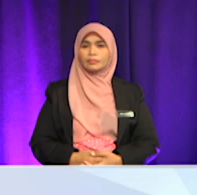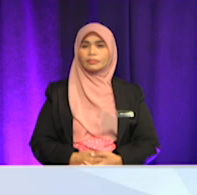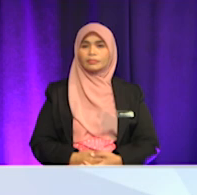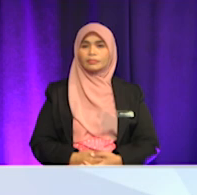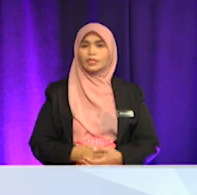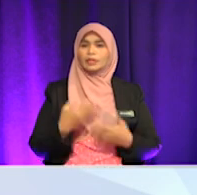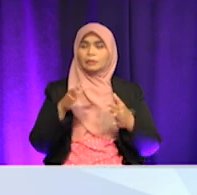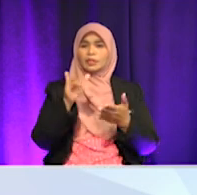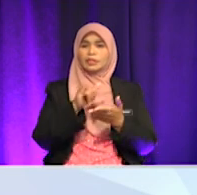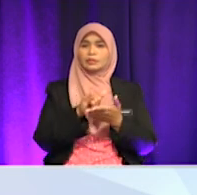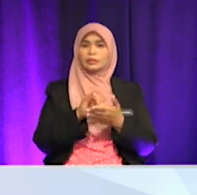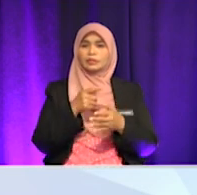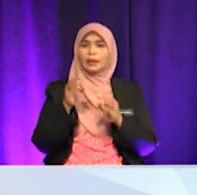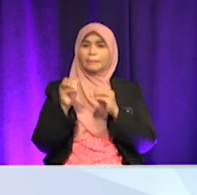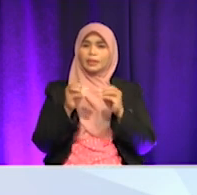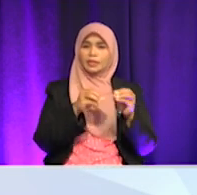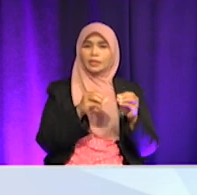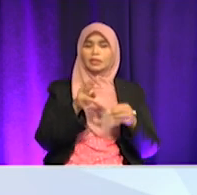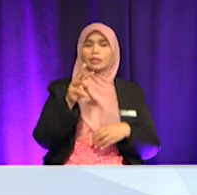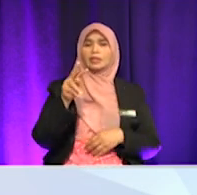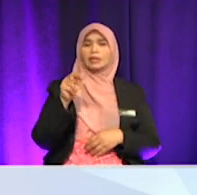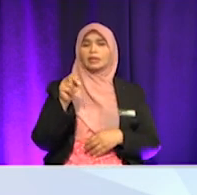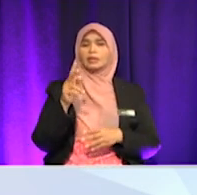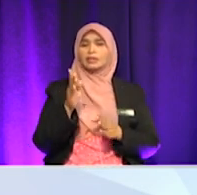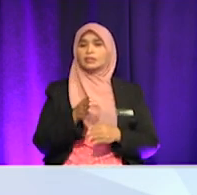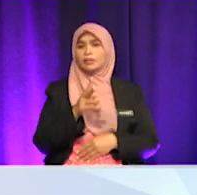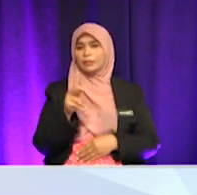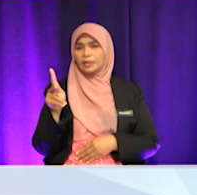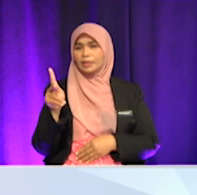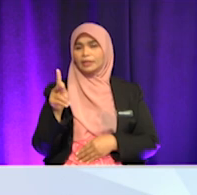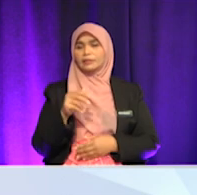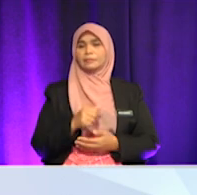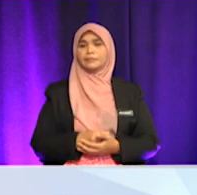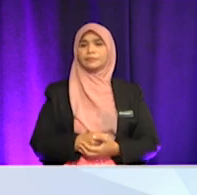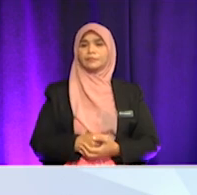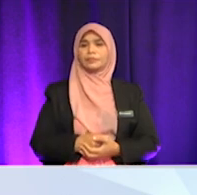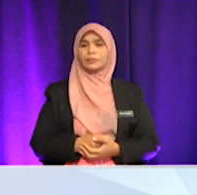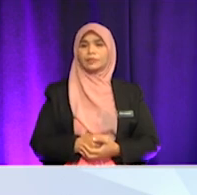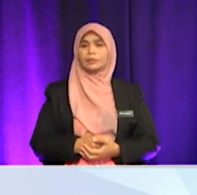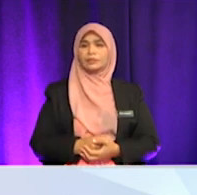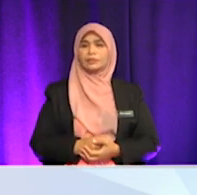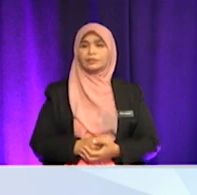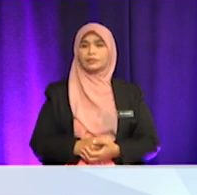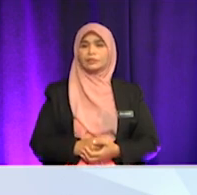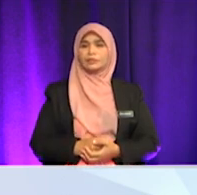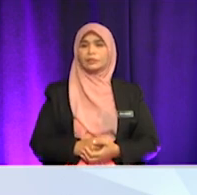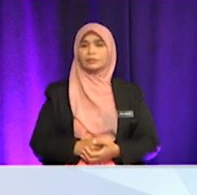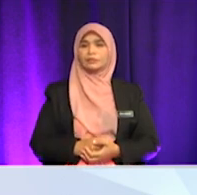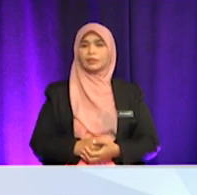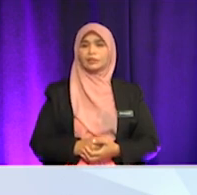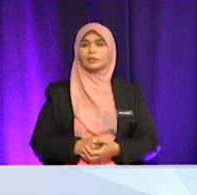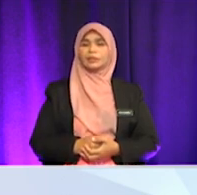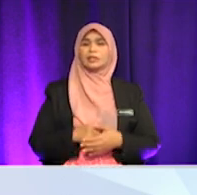kita pindahkan N ke sebelah kanan. Okey, sebelah kanan ke kiri tu, Ifan? Sebelah kiri lah. Okey. Okay,